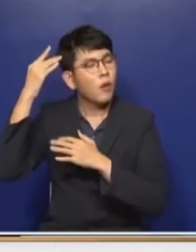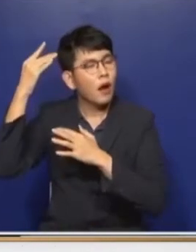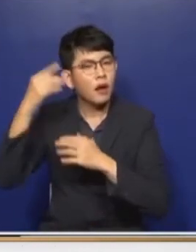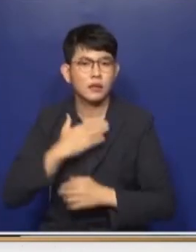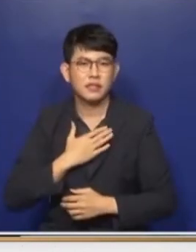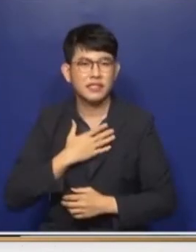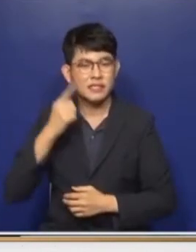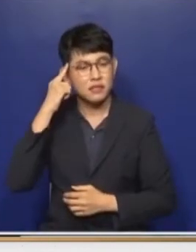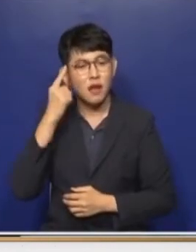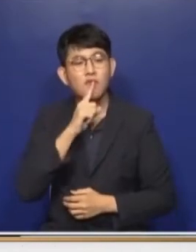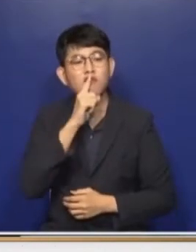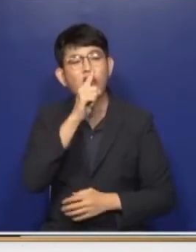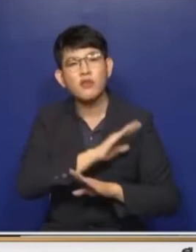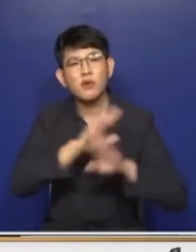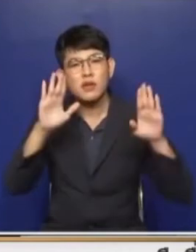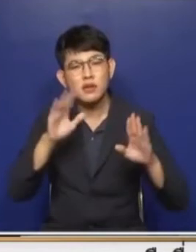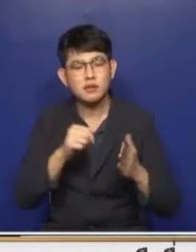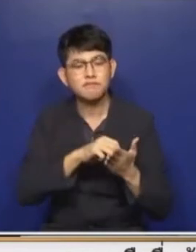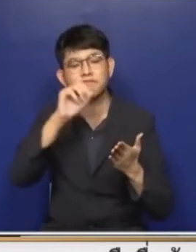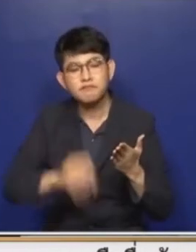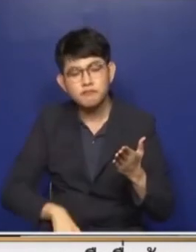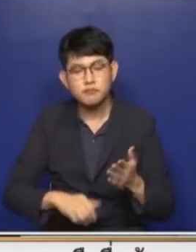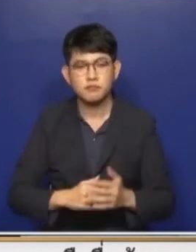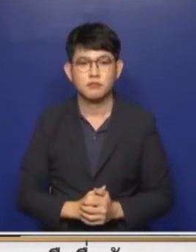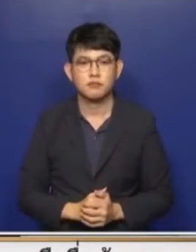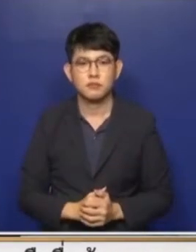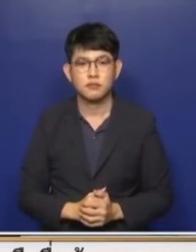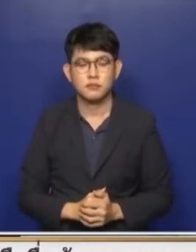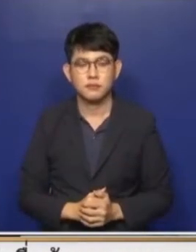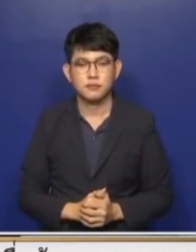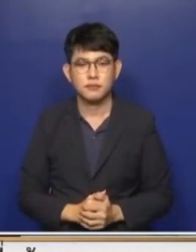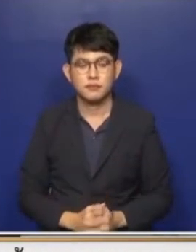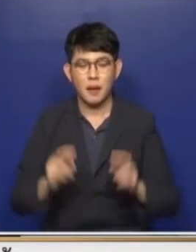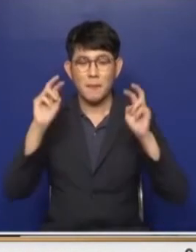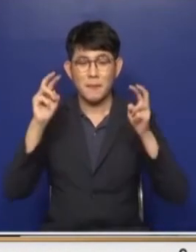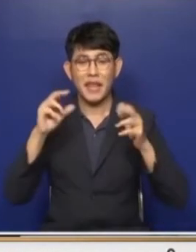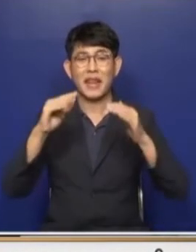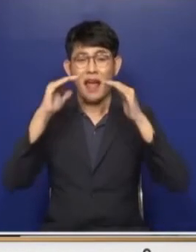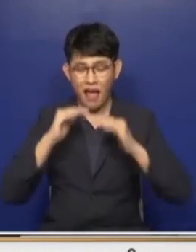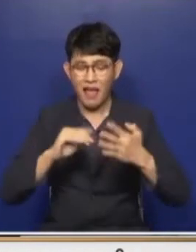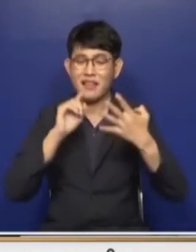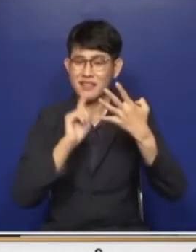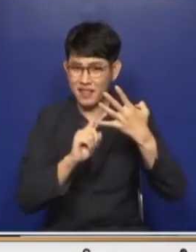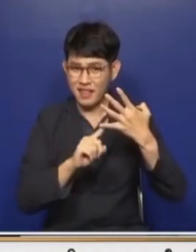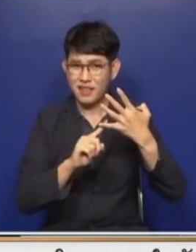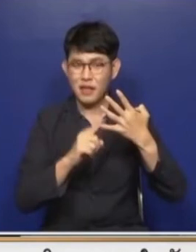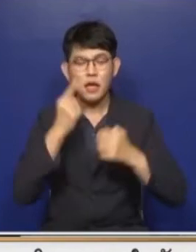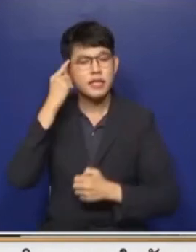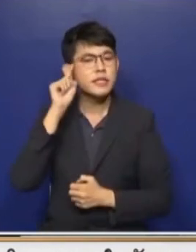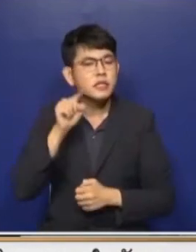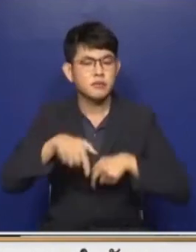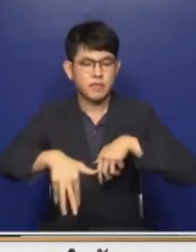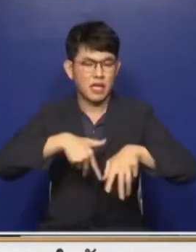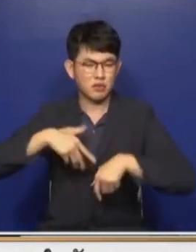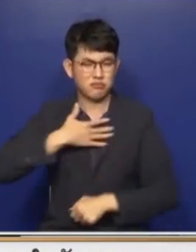่าเขาจะถอนฟองถอนคarettีออกไปค่ะประเด็นต่มาค่ะทานบอกว่า ท่านคำหนึ่ง ถึงสุขภาพ